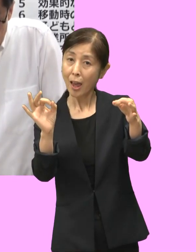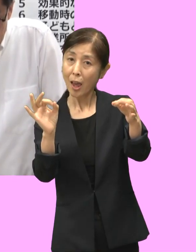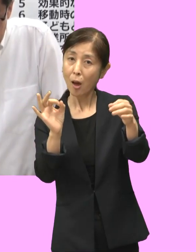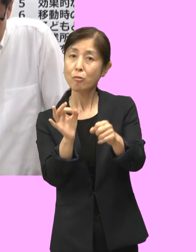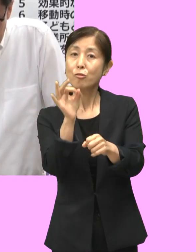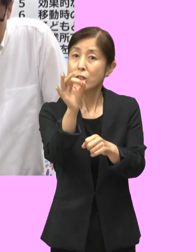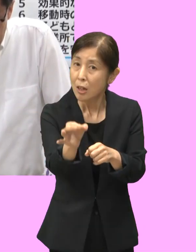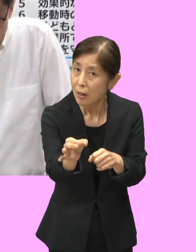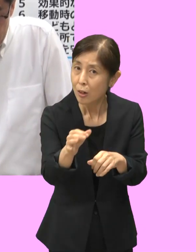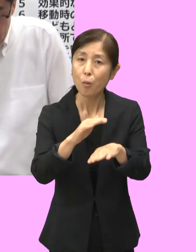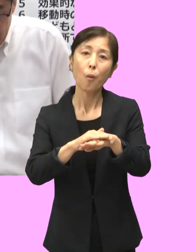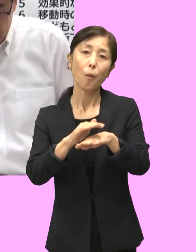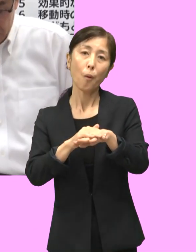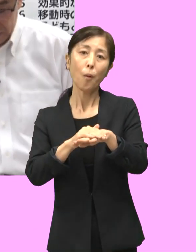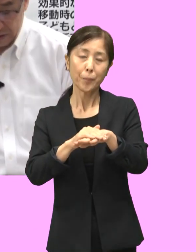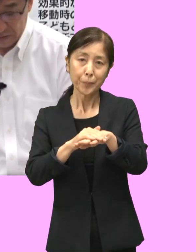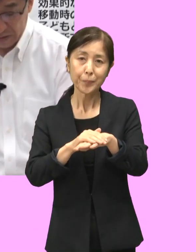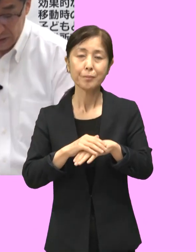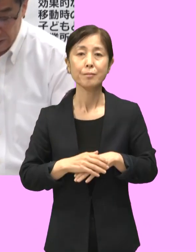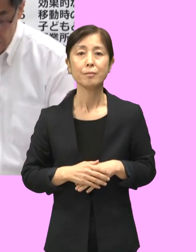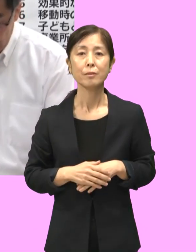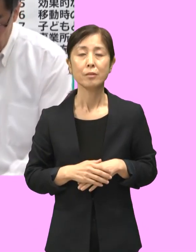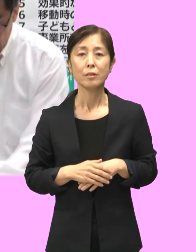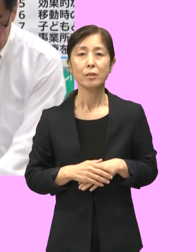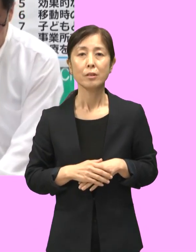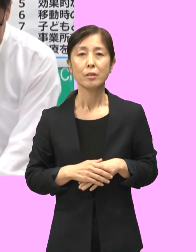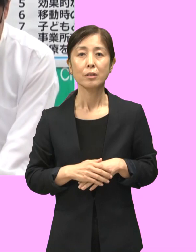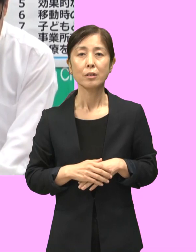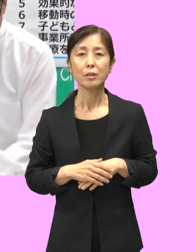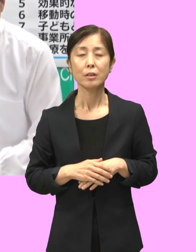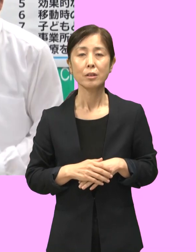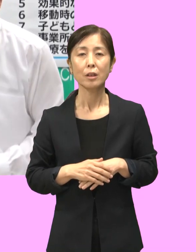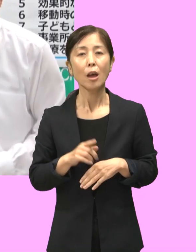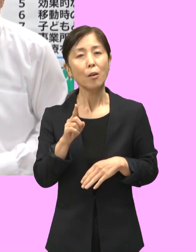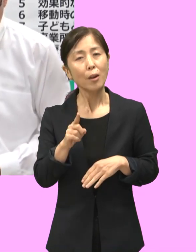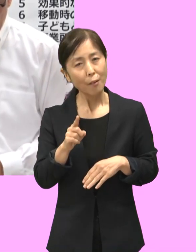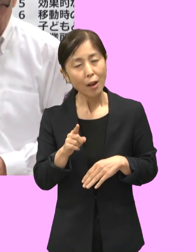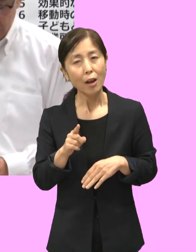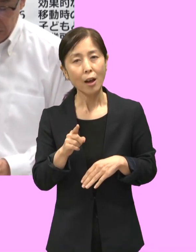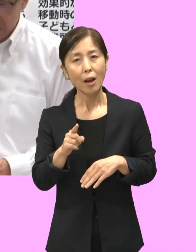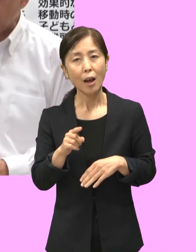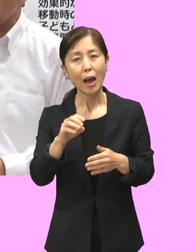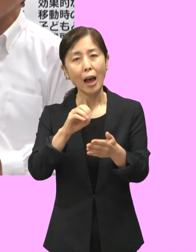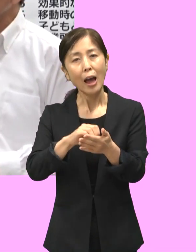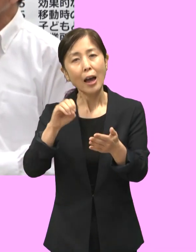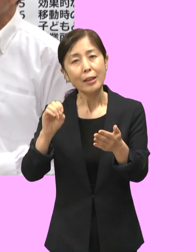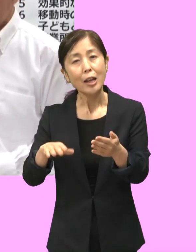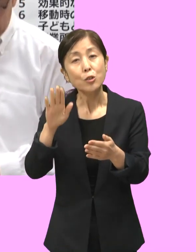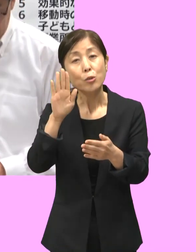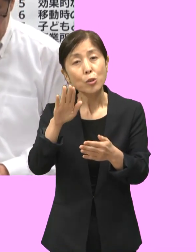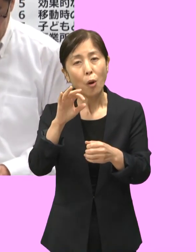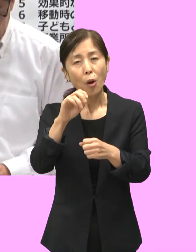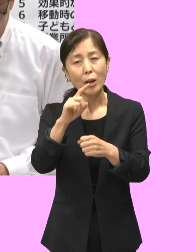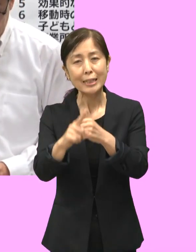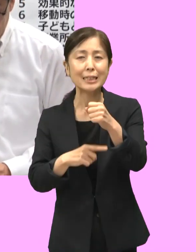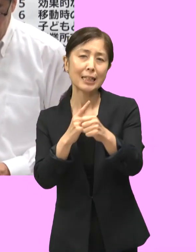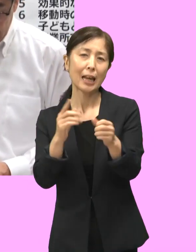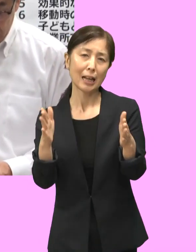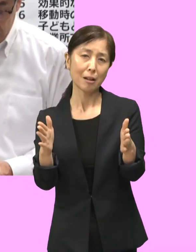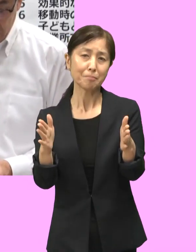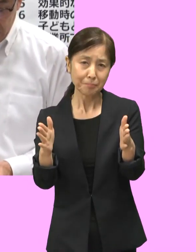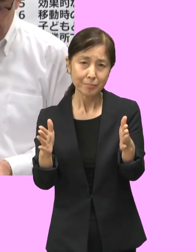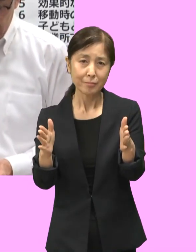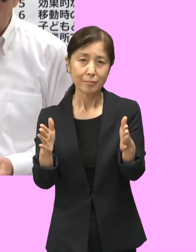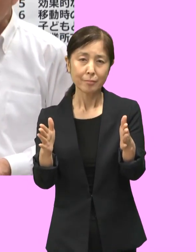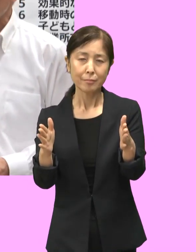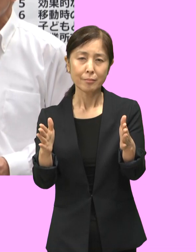払われるというような仕組みになっているわけでありますが、これが退職後1年間ということになっておりましたが、